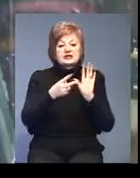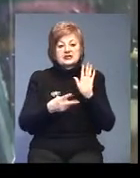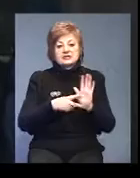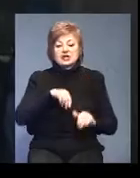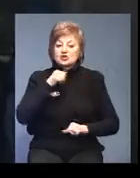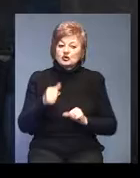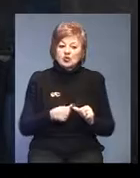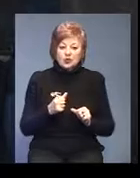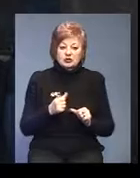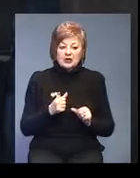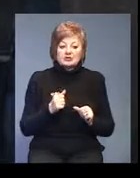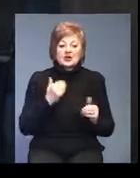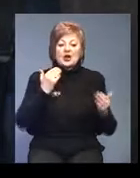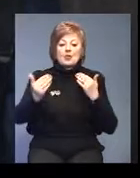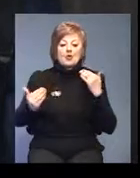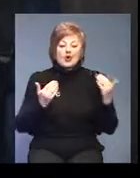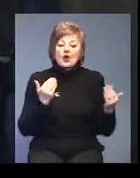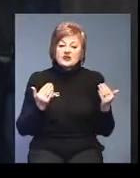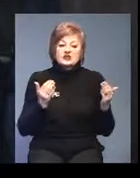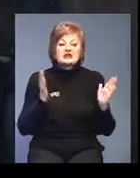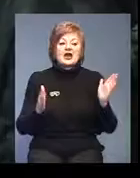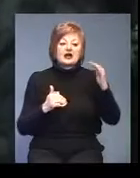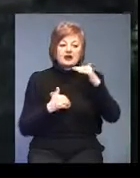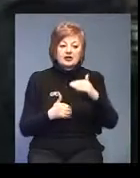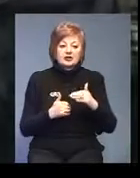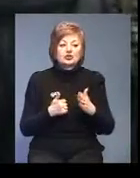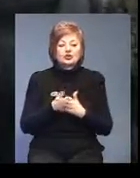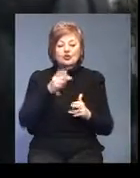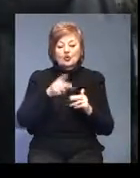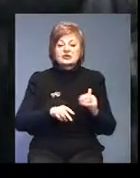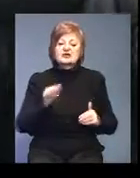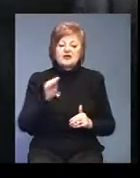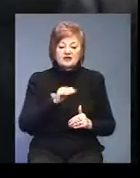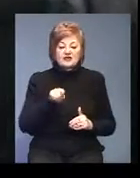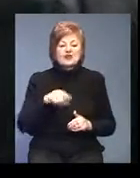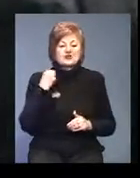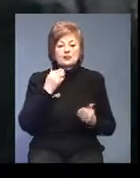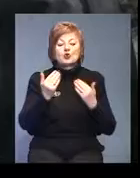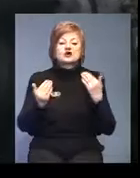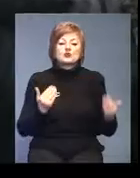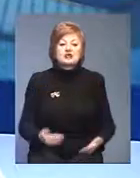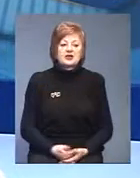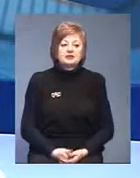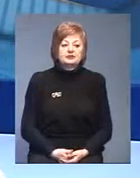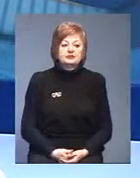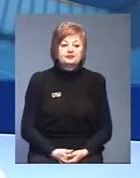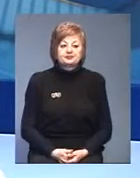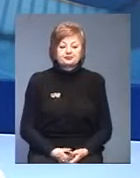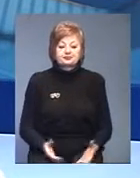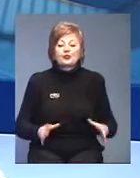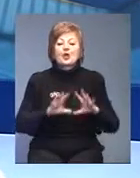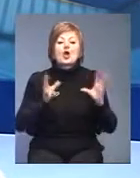2016-17 роках. Експозиція картин Анатолія Кимця діятиме до кінця лютого в Запорізькому художньому салоні.